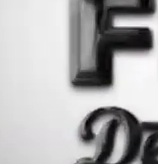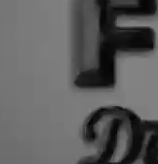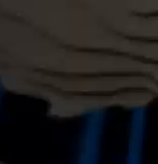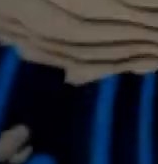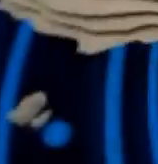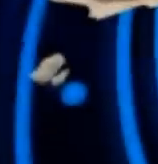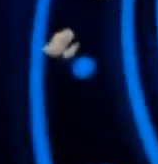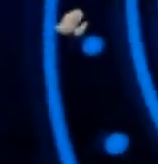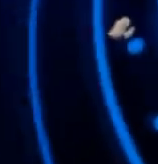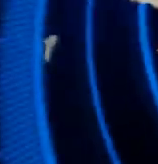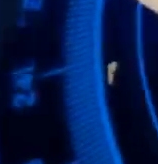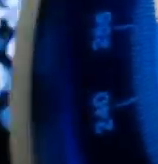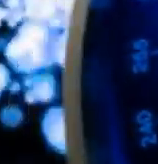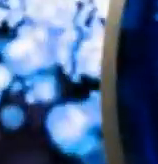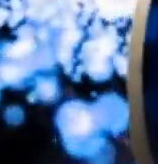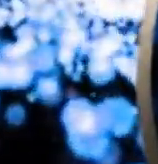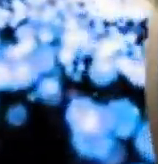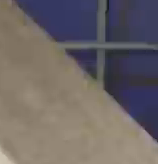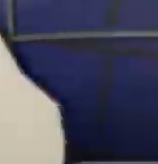की धड़कन।